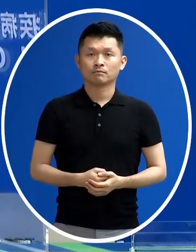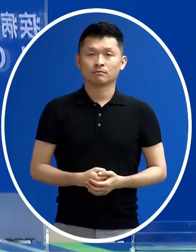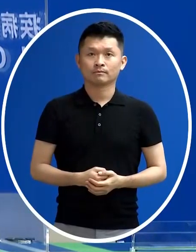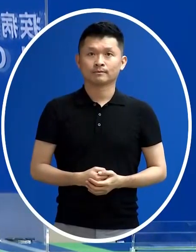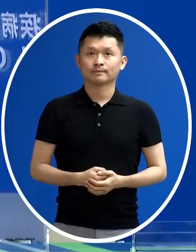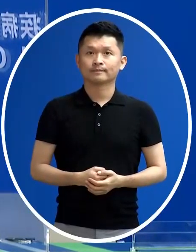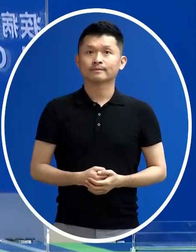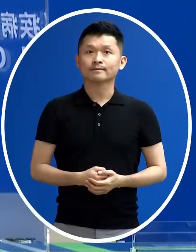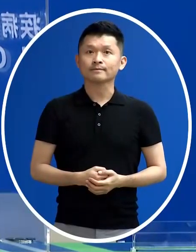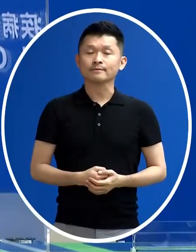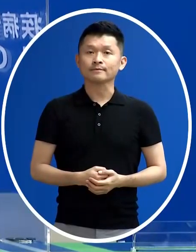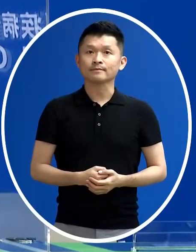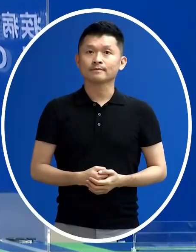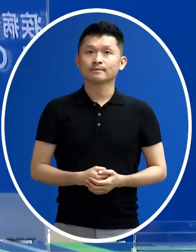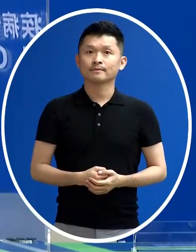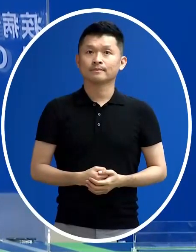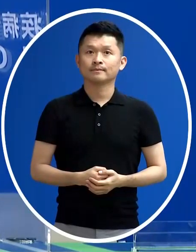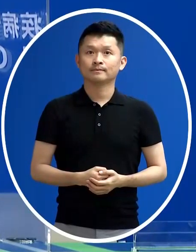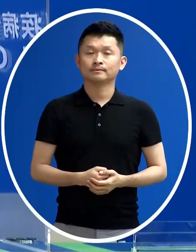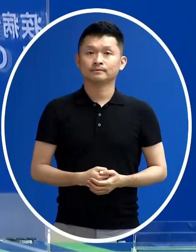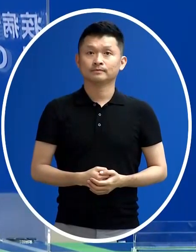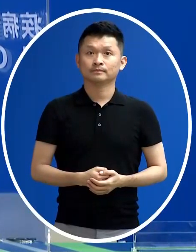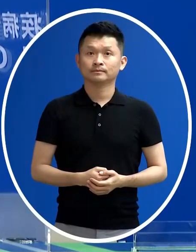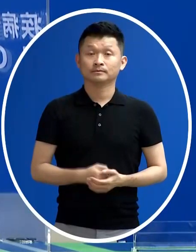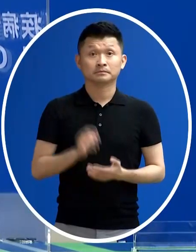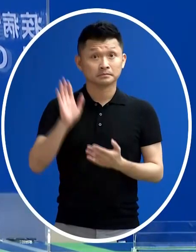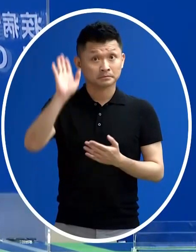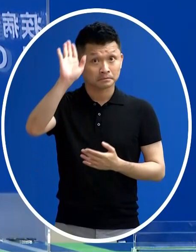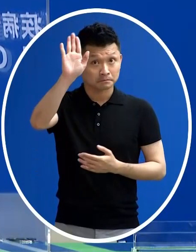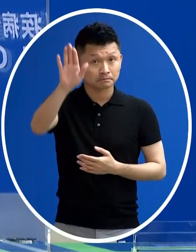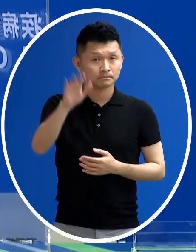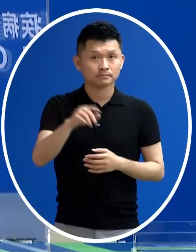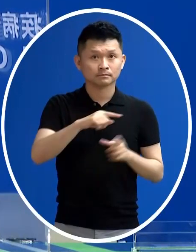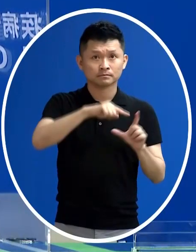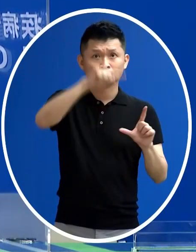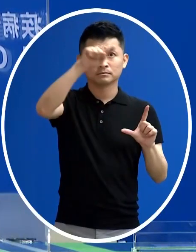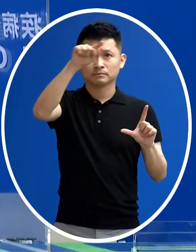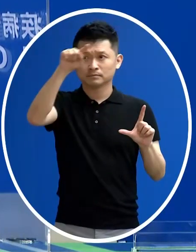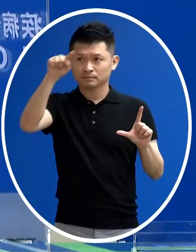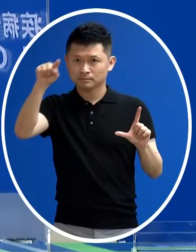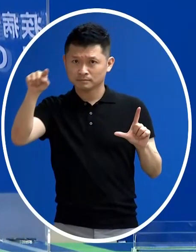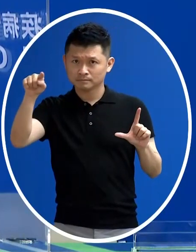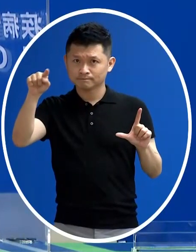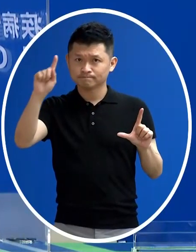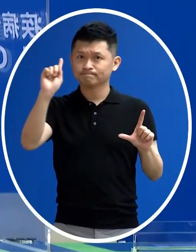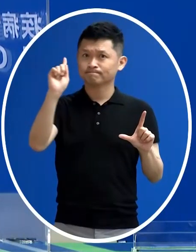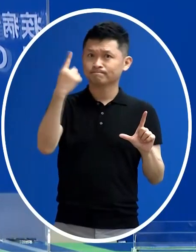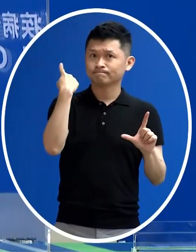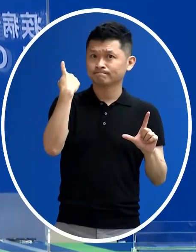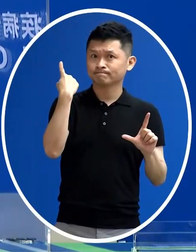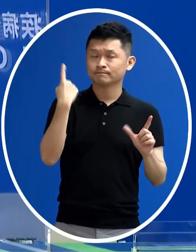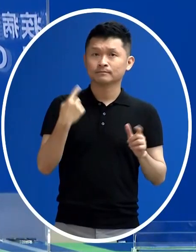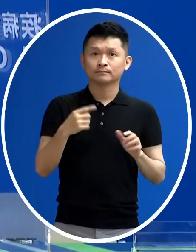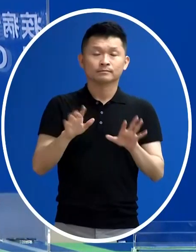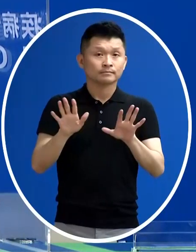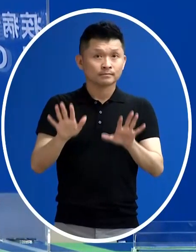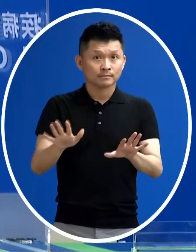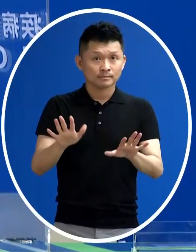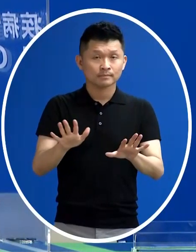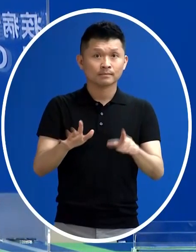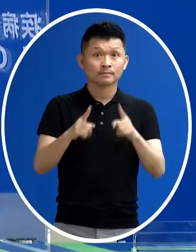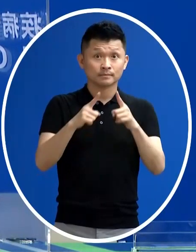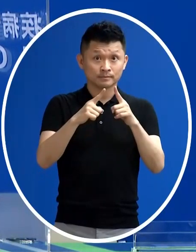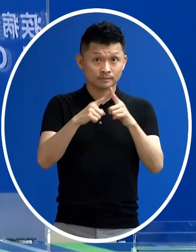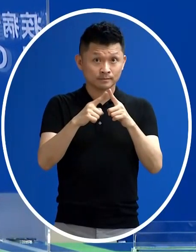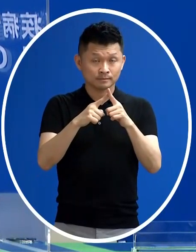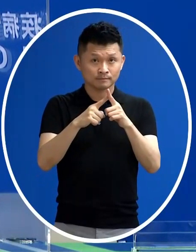有关这个就是后续它的降幅哈，还是要是根据说我们目前的人流